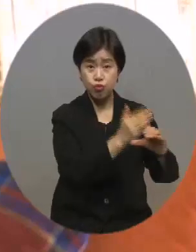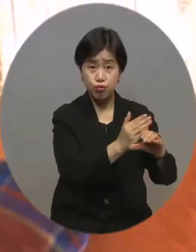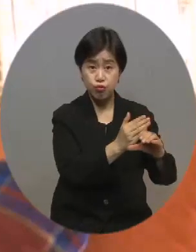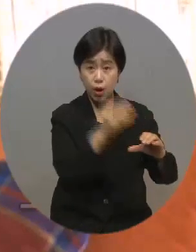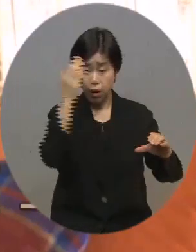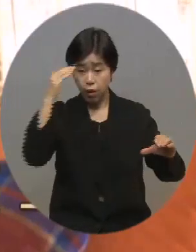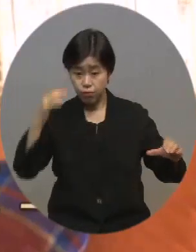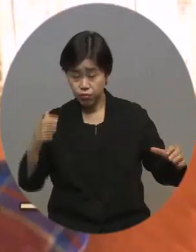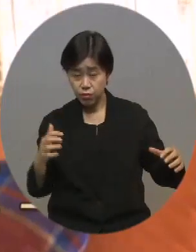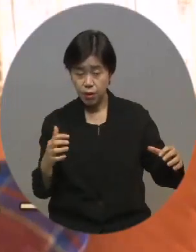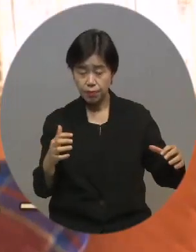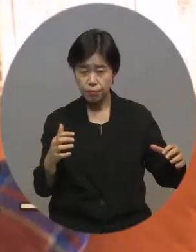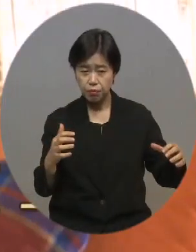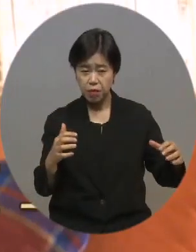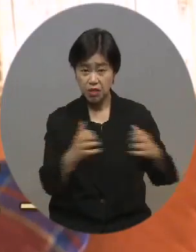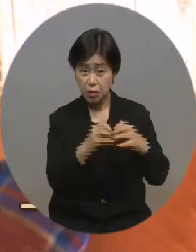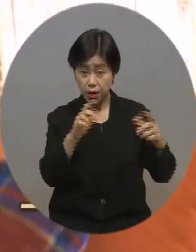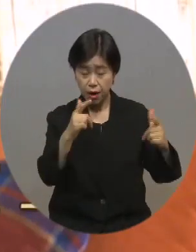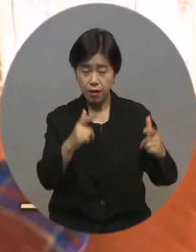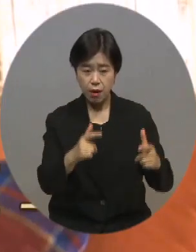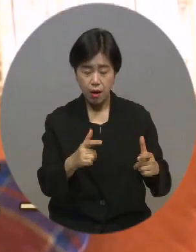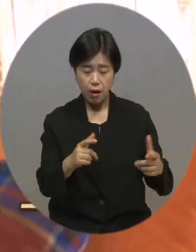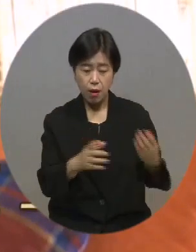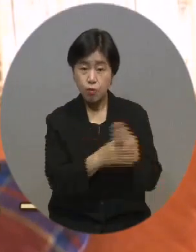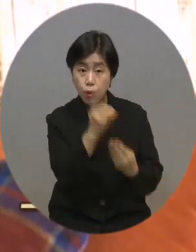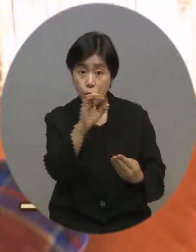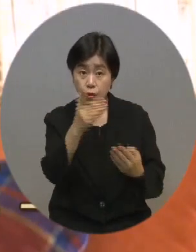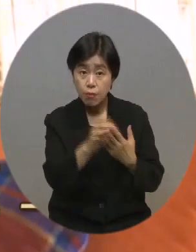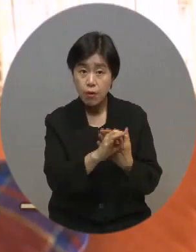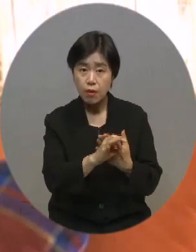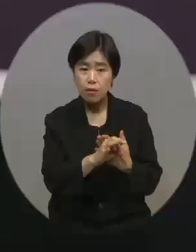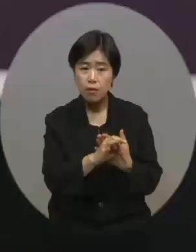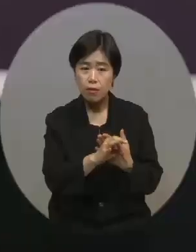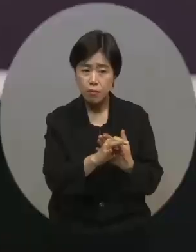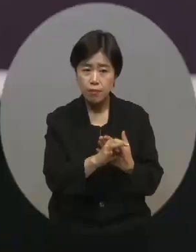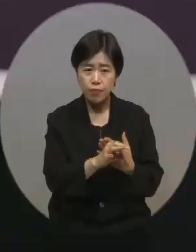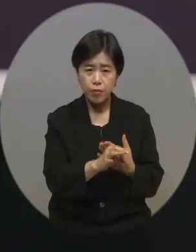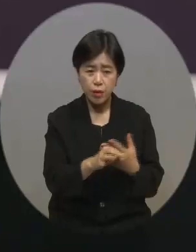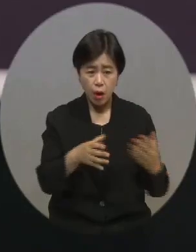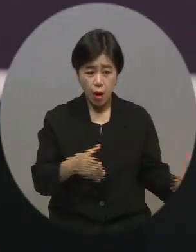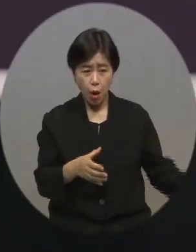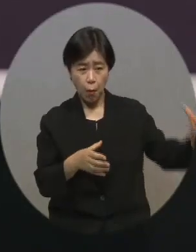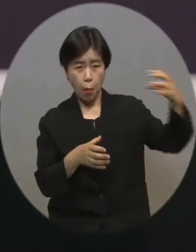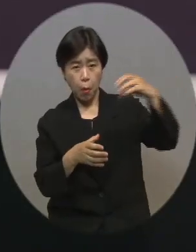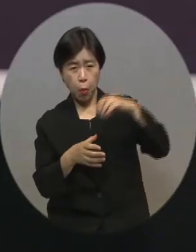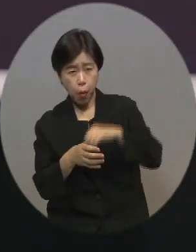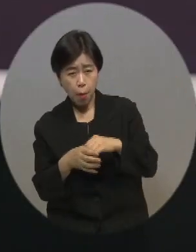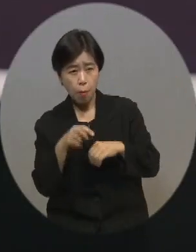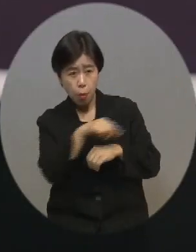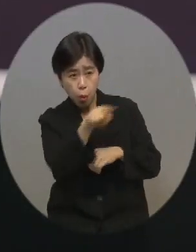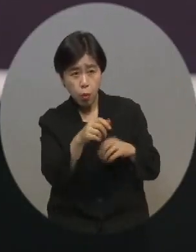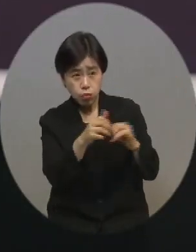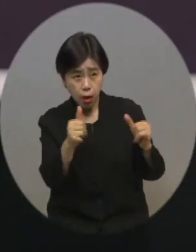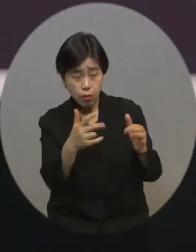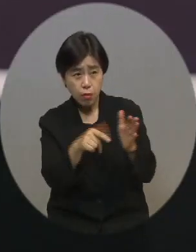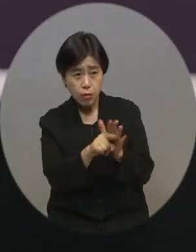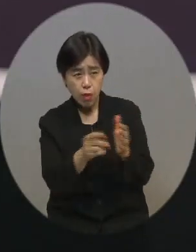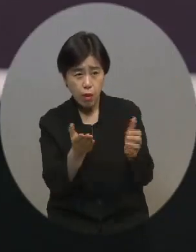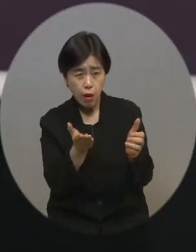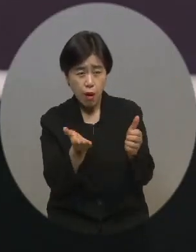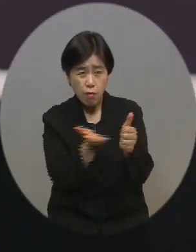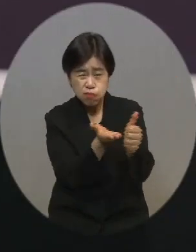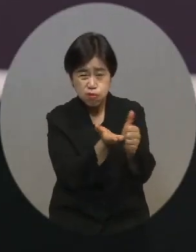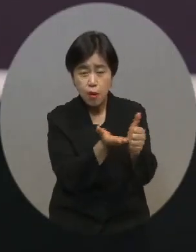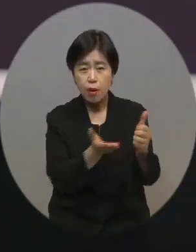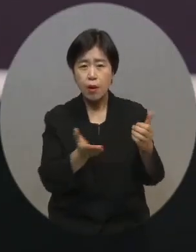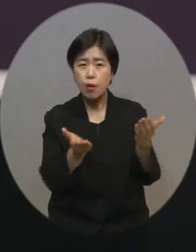다 우리 같은 우리 어머니, 우리 아버지가 다 평양 사람들인데 저 사람들이 저렇게 키도 못 크고 밥도 못 먹는